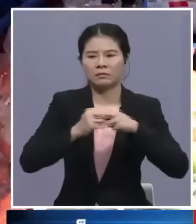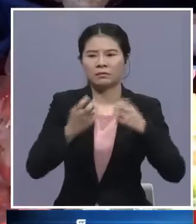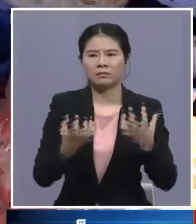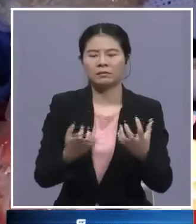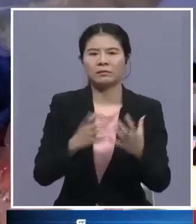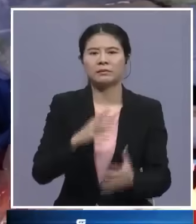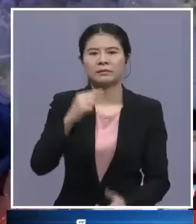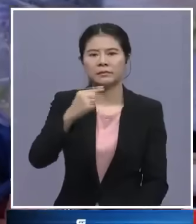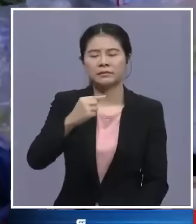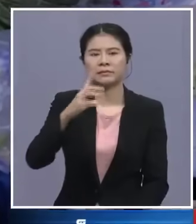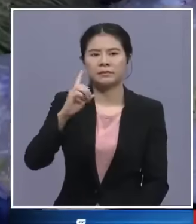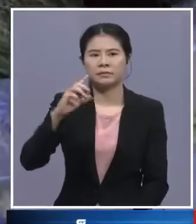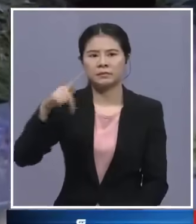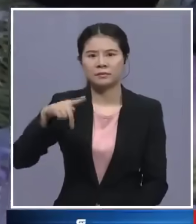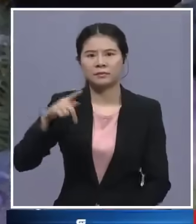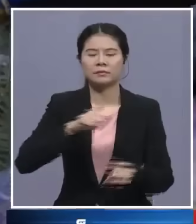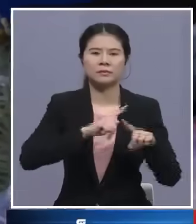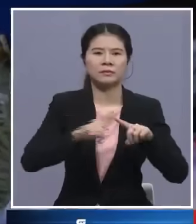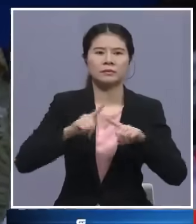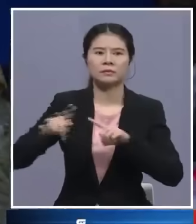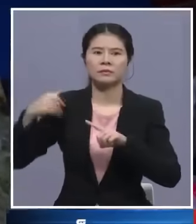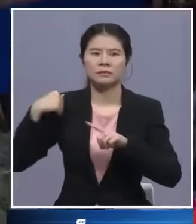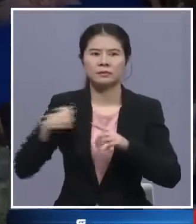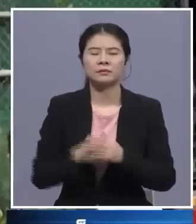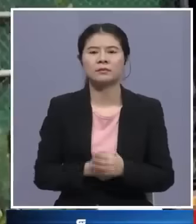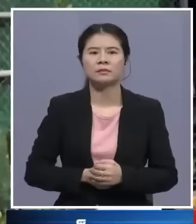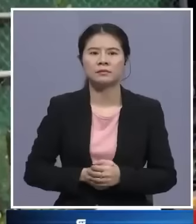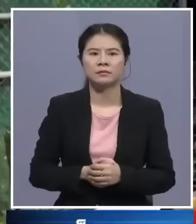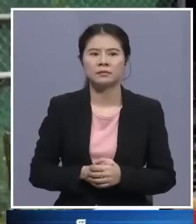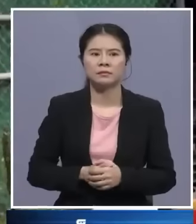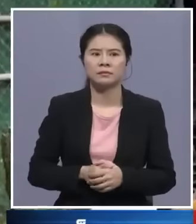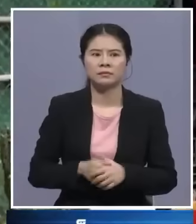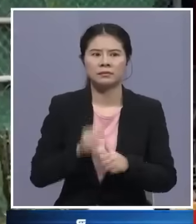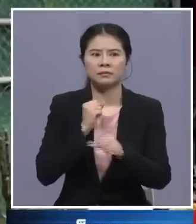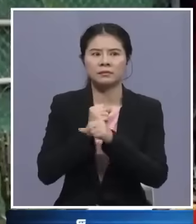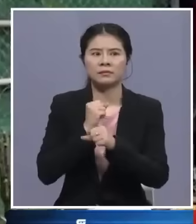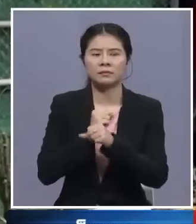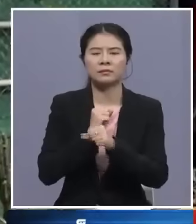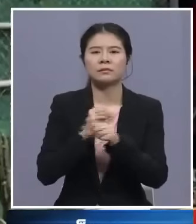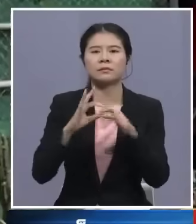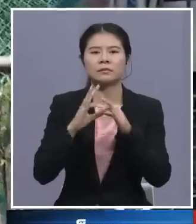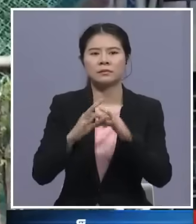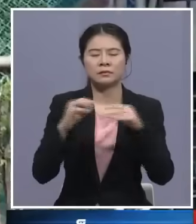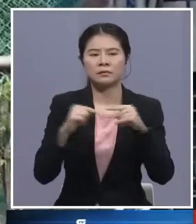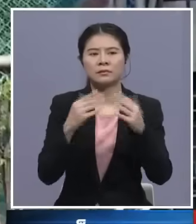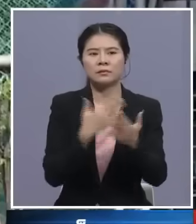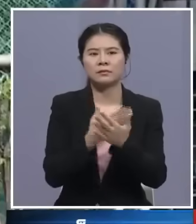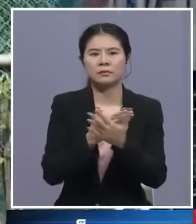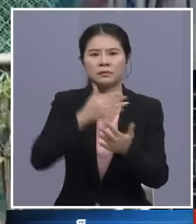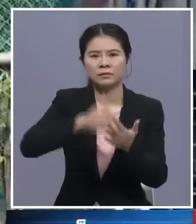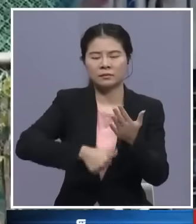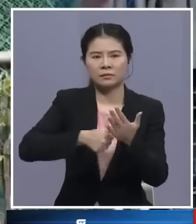GDPที่จะไม่โตและสภาพคล่องที่ติดลบยังมีอีกเรื่องนะที่ไปตอกย้ำความวิกฤตก็คือหนี้ท่วม